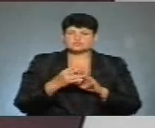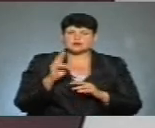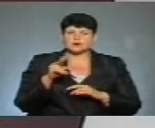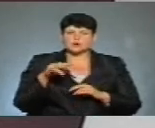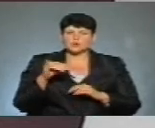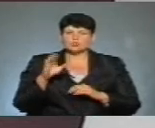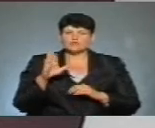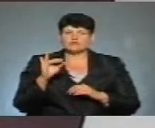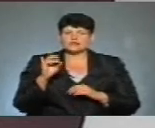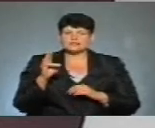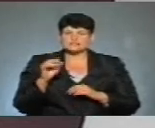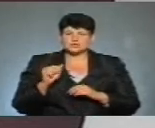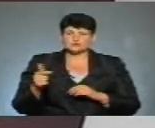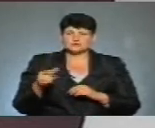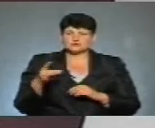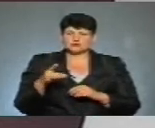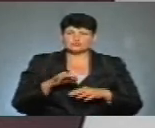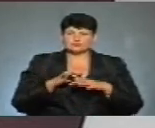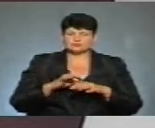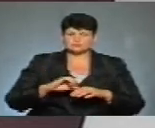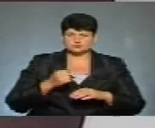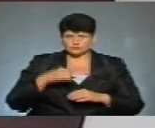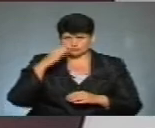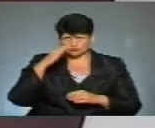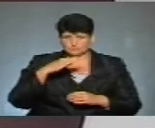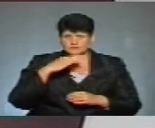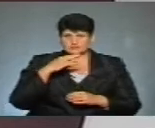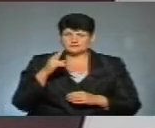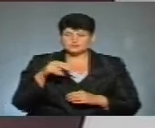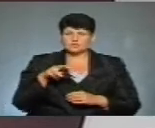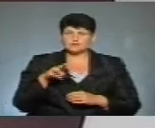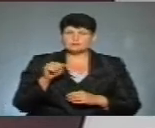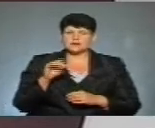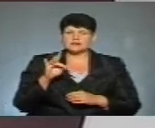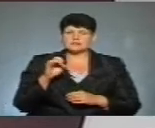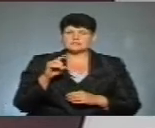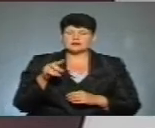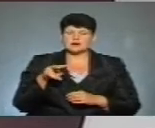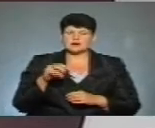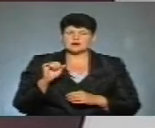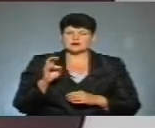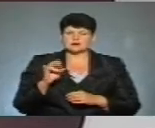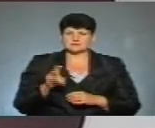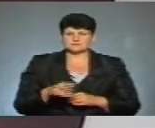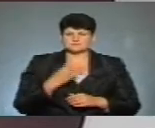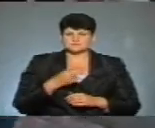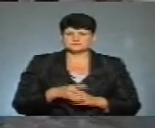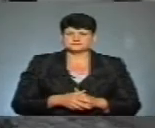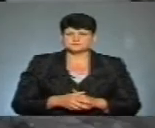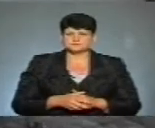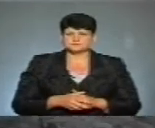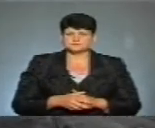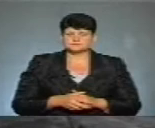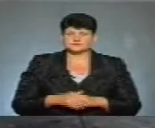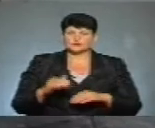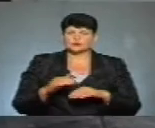району дівчинку вів побратим її батька Дмитро Мерзлікін. Як це було, бачила Діана Ярошенко.